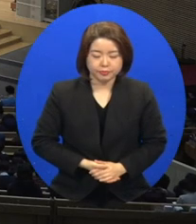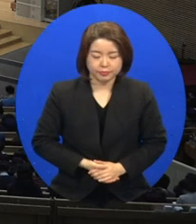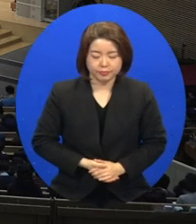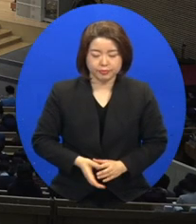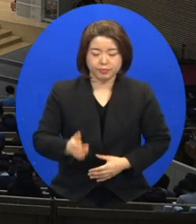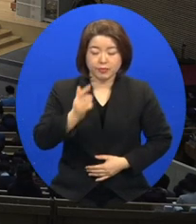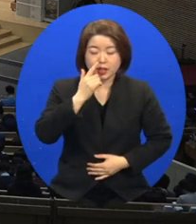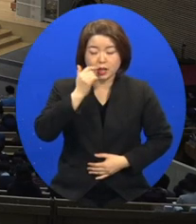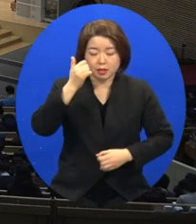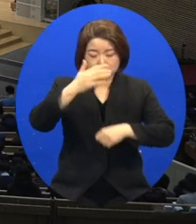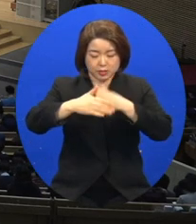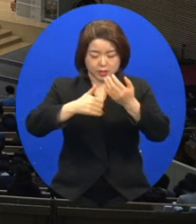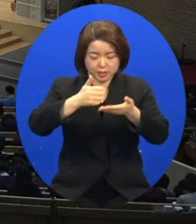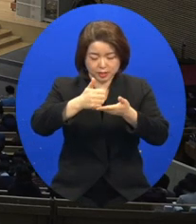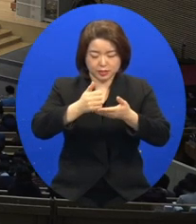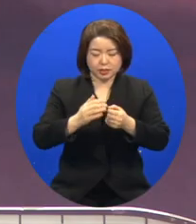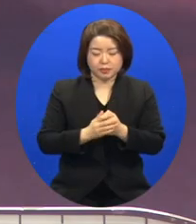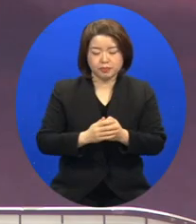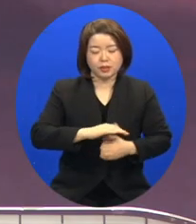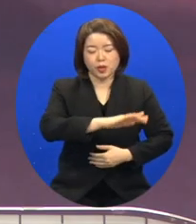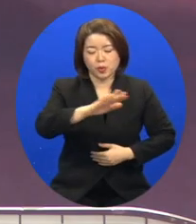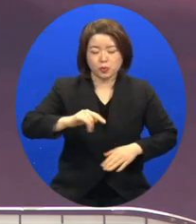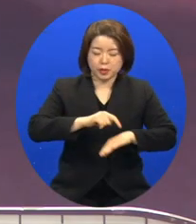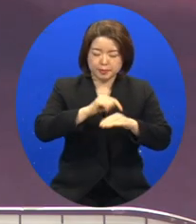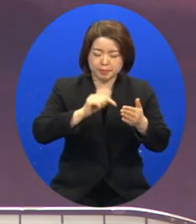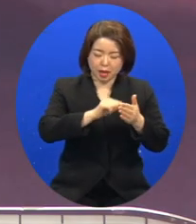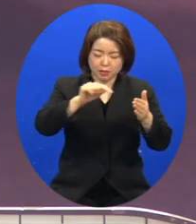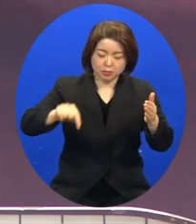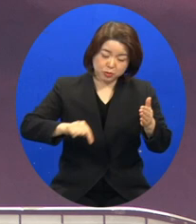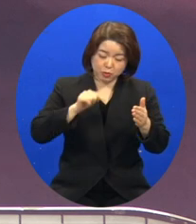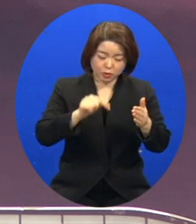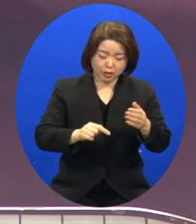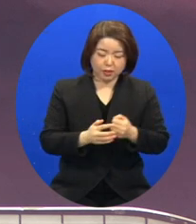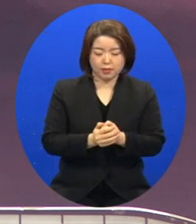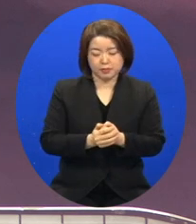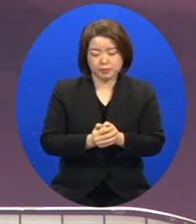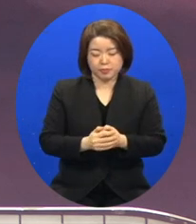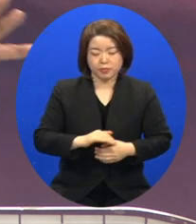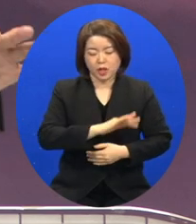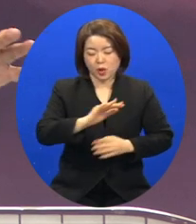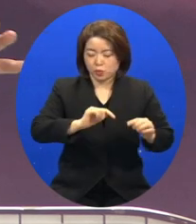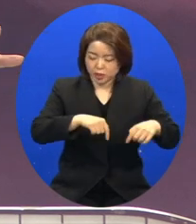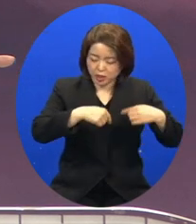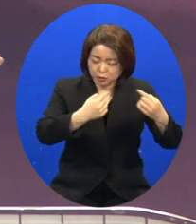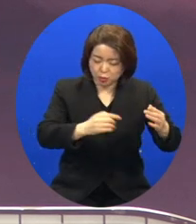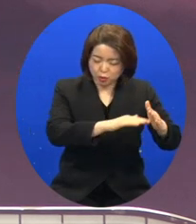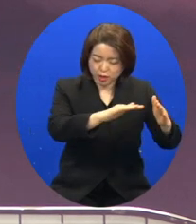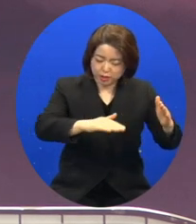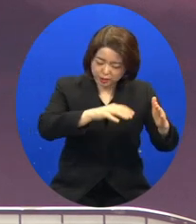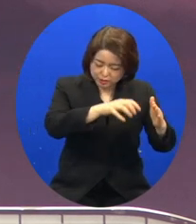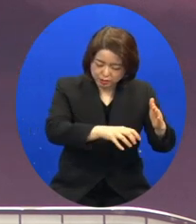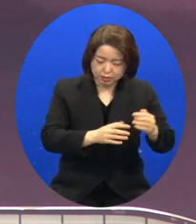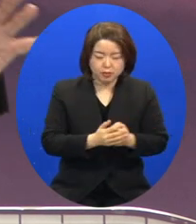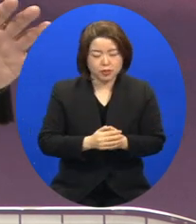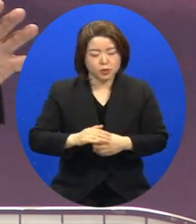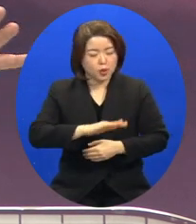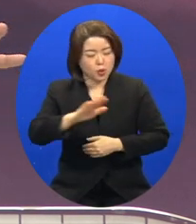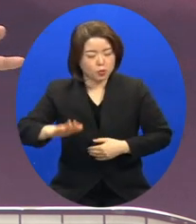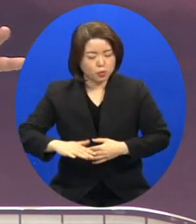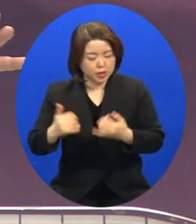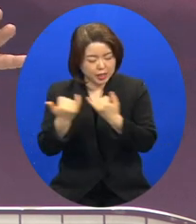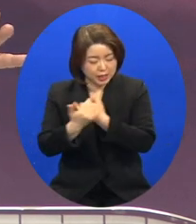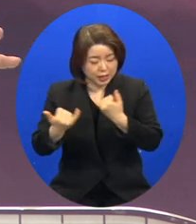아버지 하나님 제 들의 마음에 소개 그리고 저희 가서 속해 있는 가정 공동체 우리의 일가